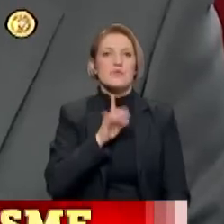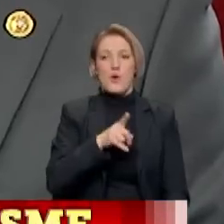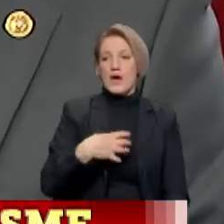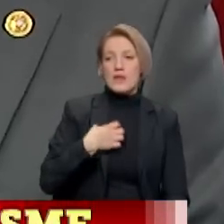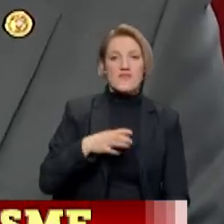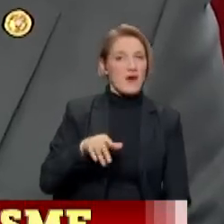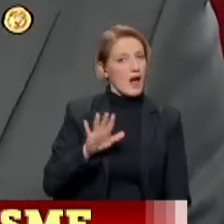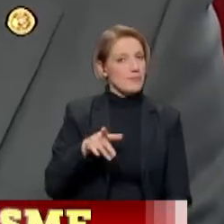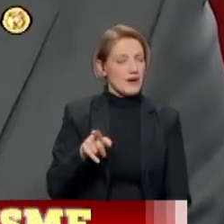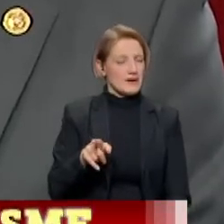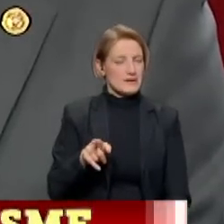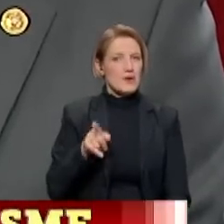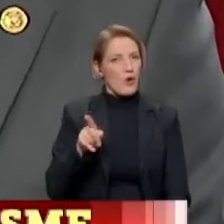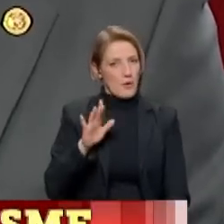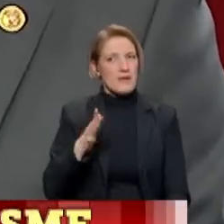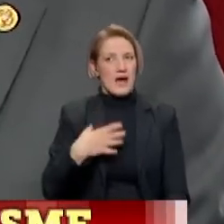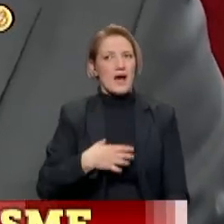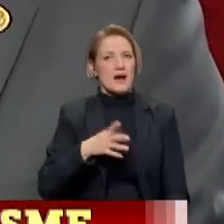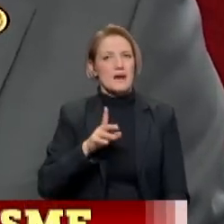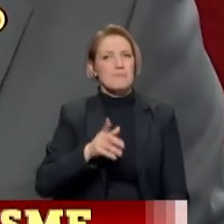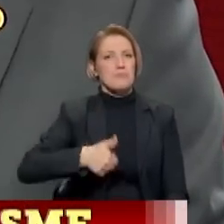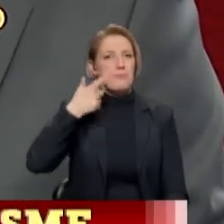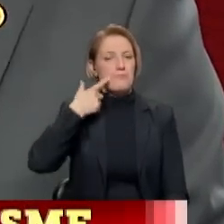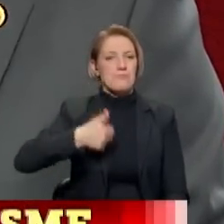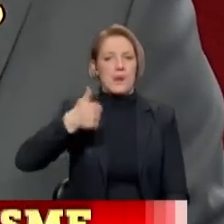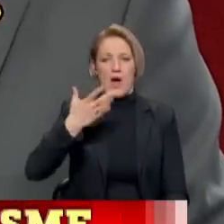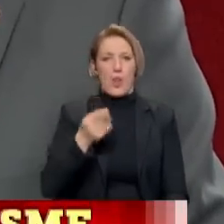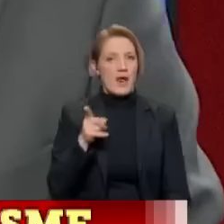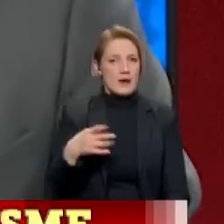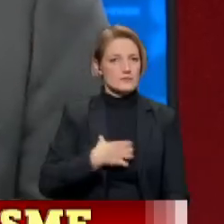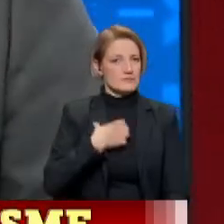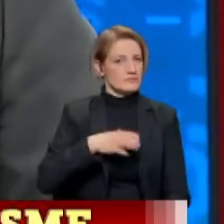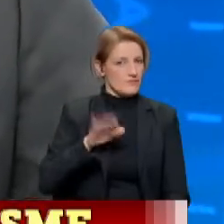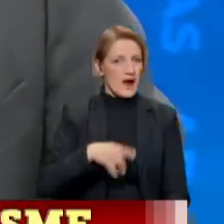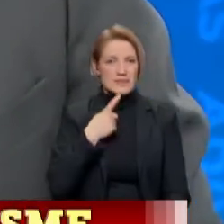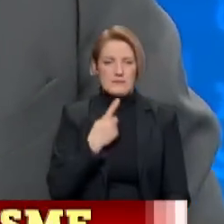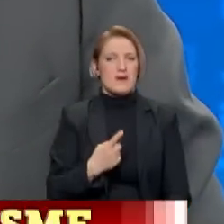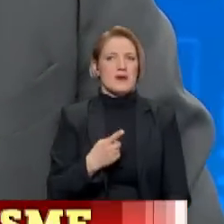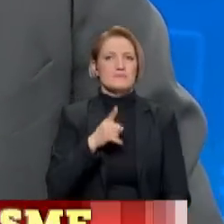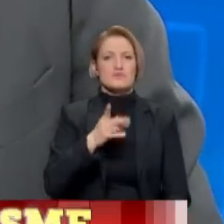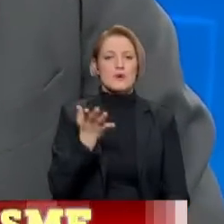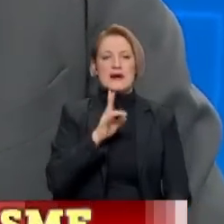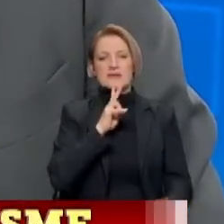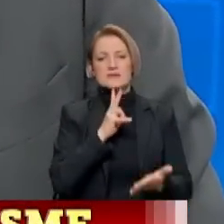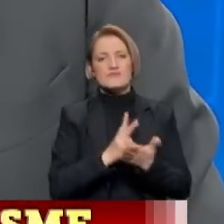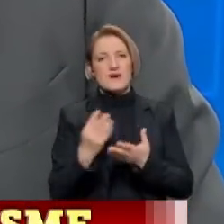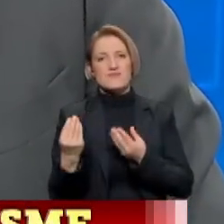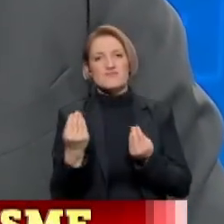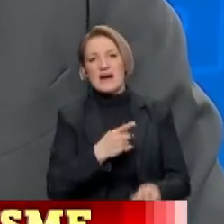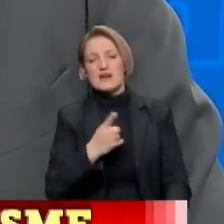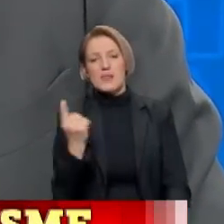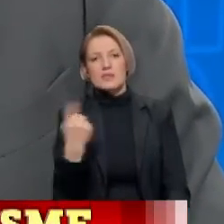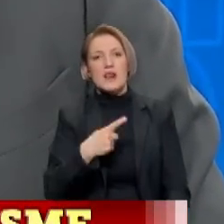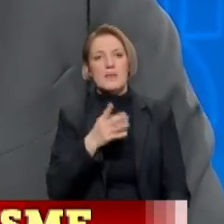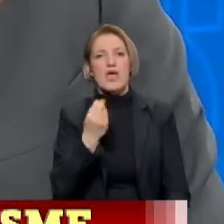herhalde. O bile endişeli Adalet Bakanı olarak. Çünkü bu kararın nasıl verdirildiğini en iyi bilen kendisi